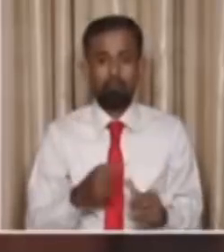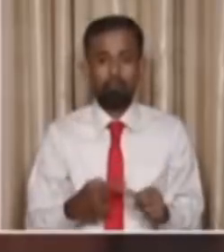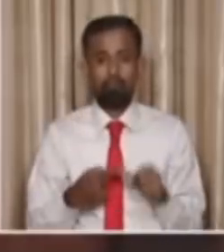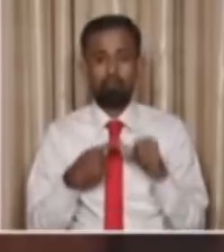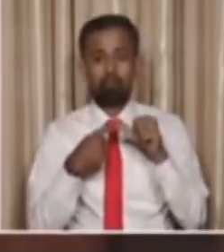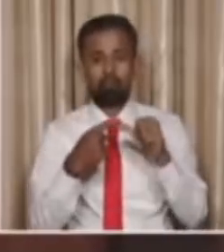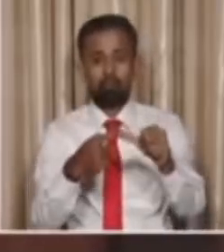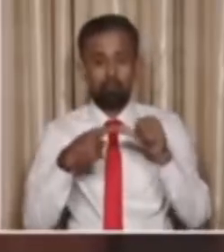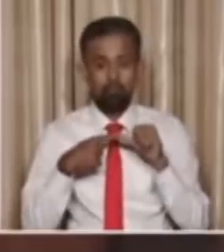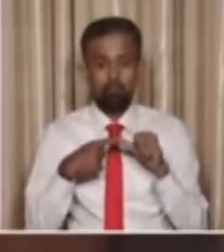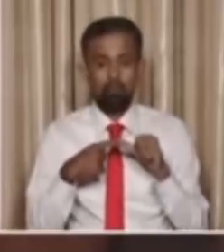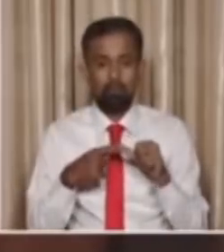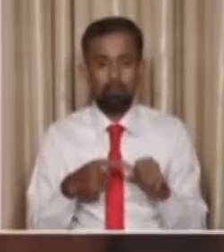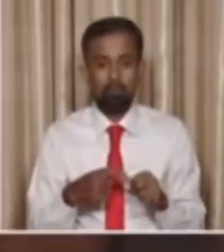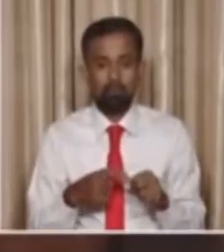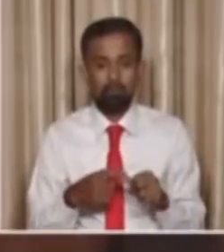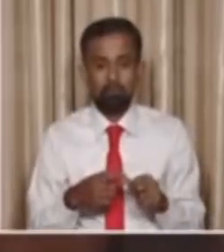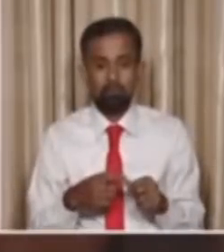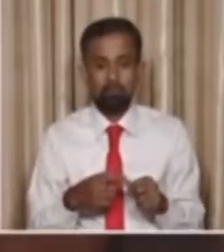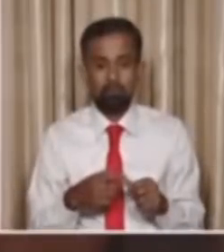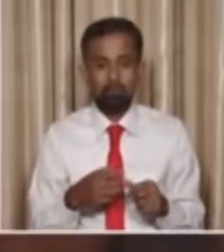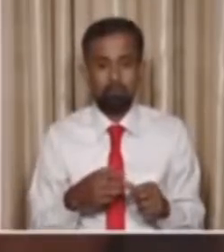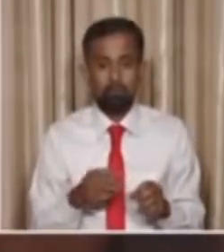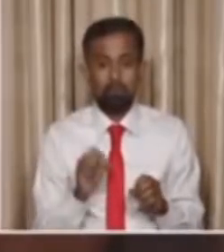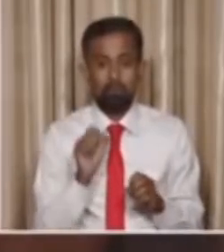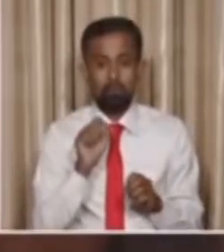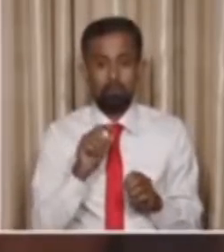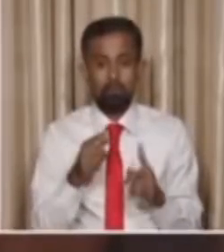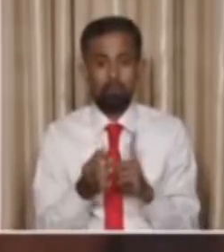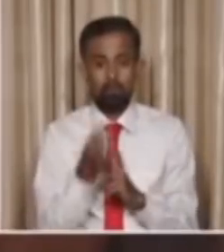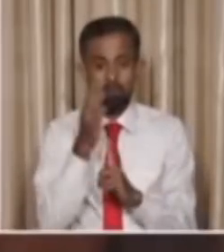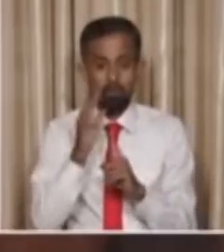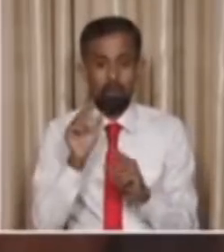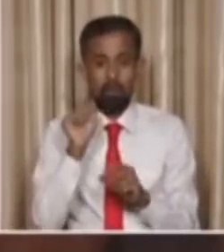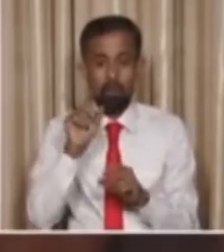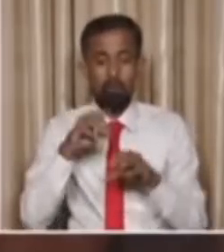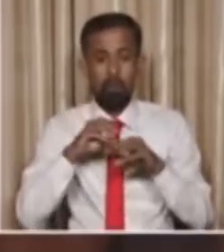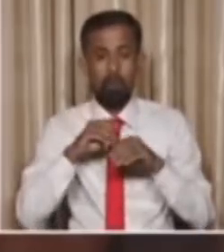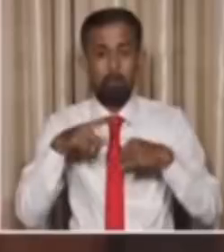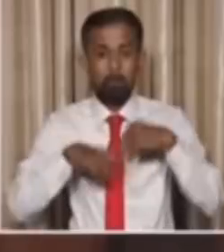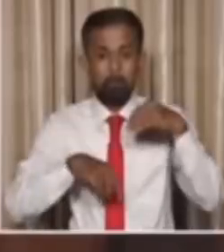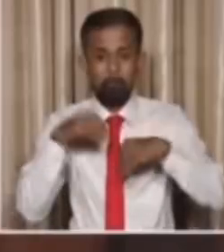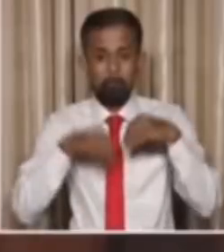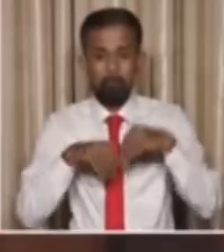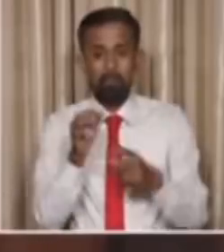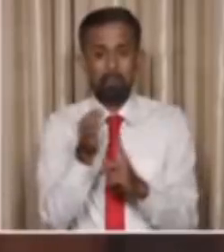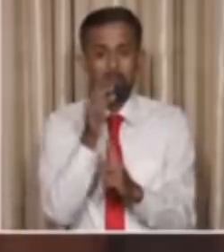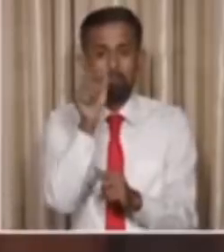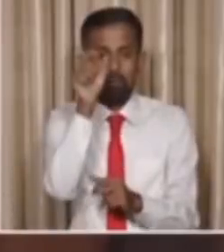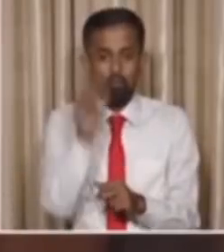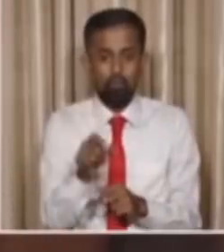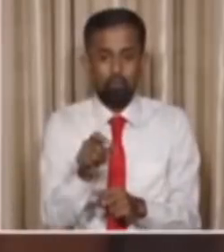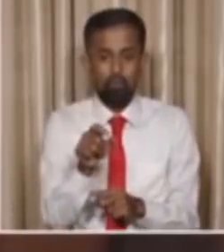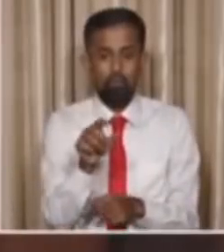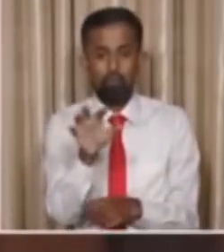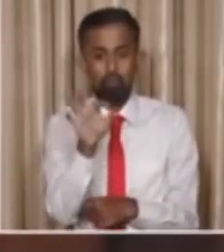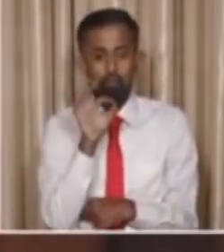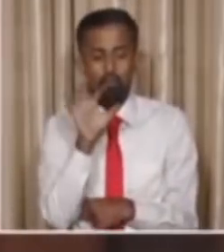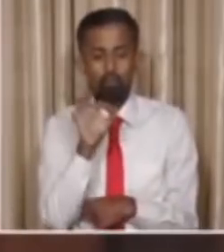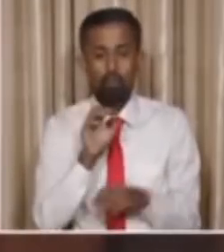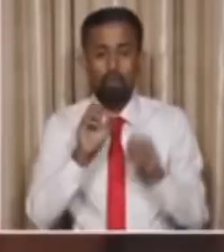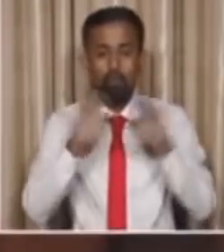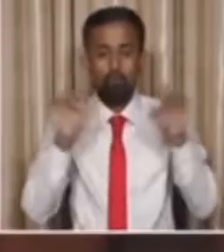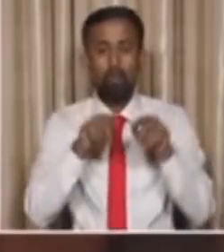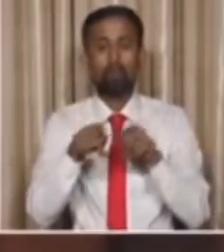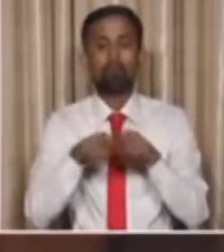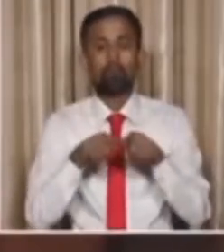එනවා ඒ කියන්නේ මේක මාර කැන්වසින් මේ ජනාධිපති ජනාධිපති ඡන්දකදී ජනාධිපති අපේක්ෂකයා මේ කොහොමද ඒකට කැන්වසින් කරනවා